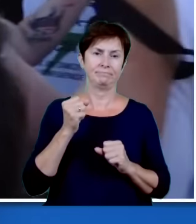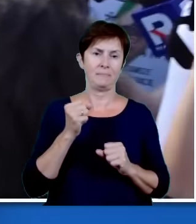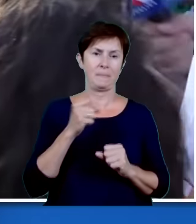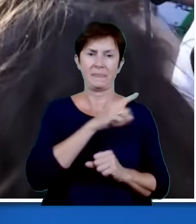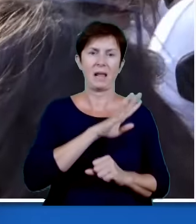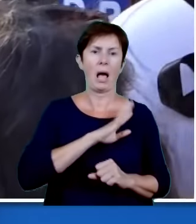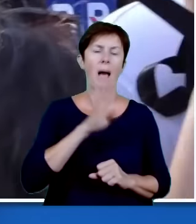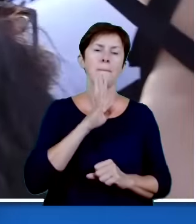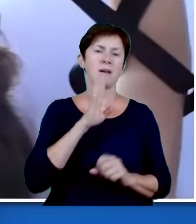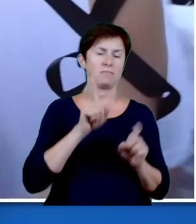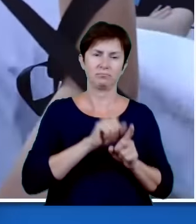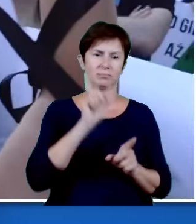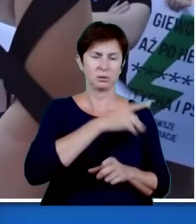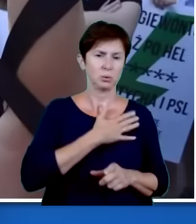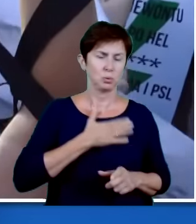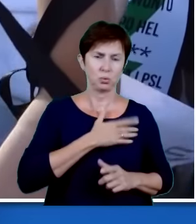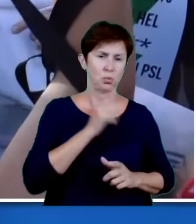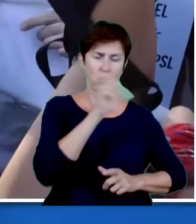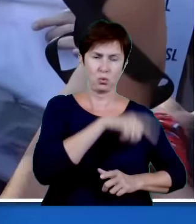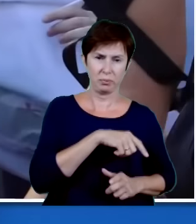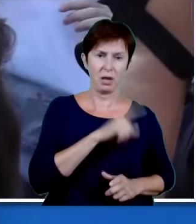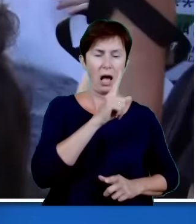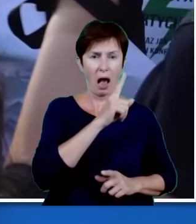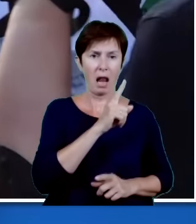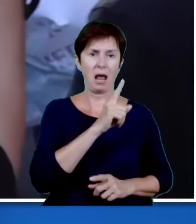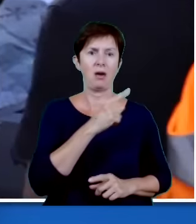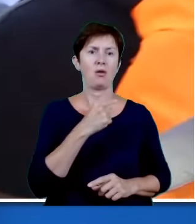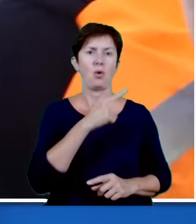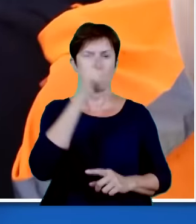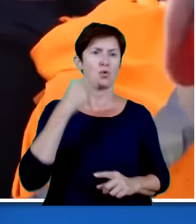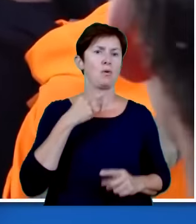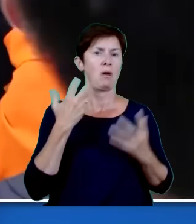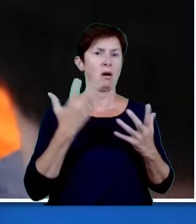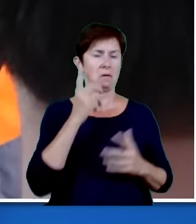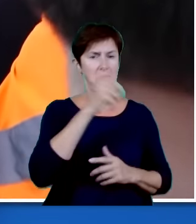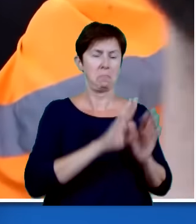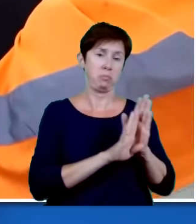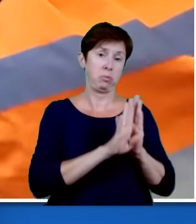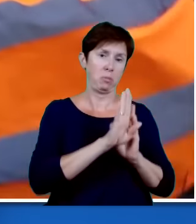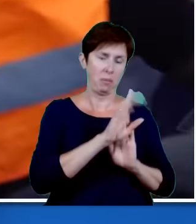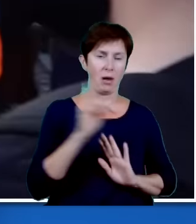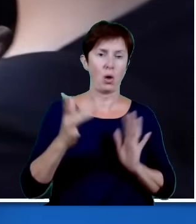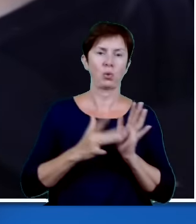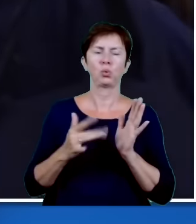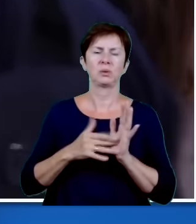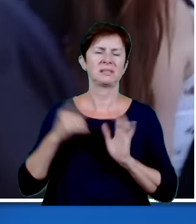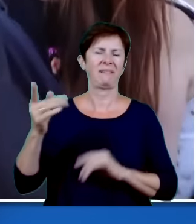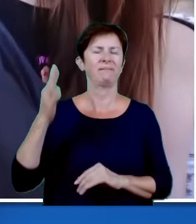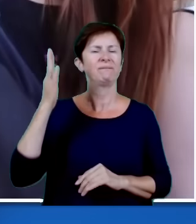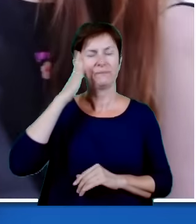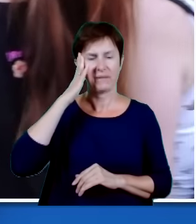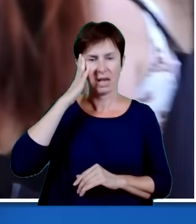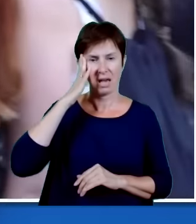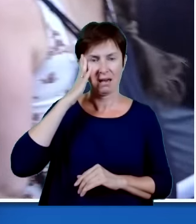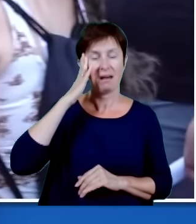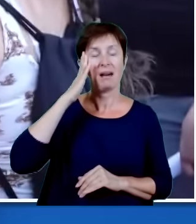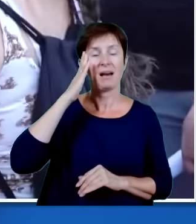Zjednoczonych mimo tego jego poparcie rośnie więc Tusk doskonale wie że po takim